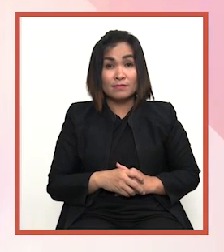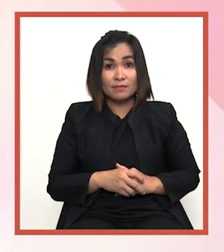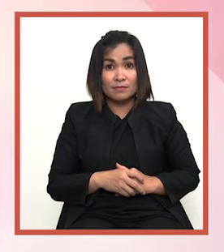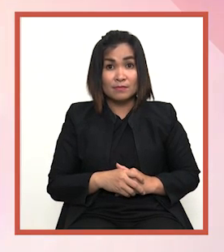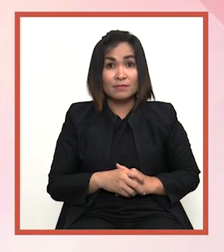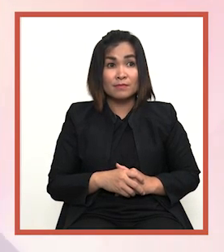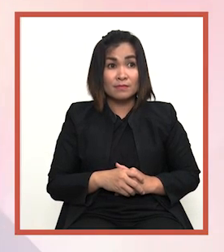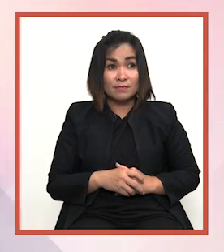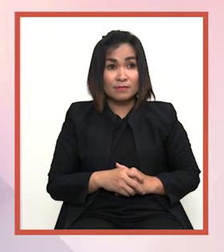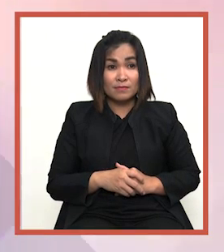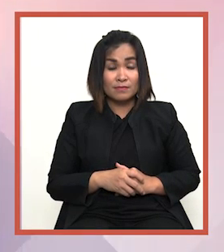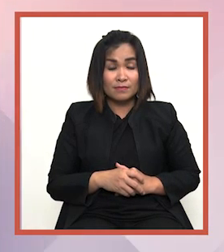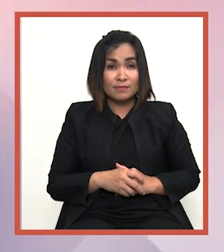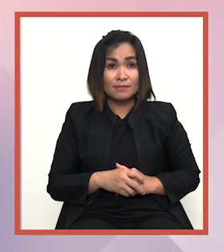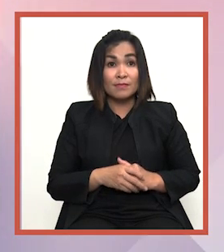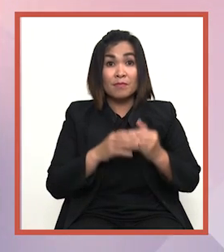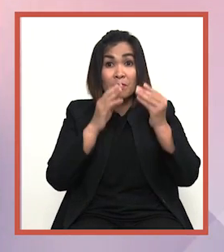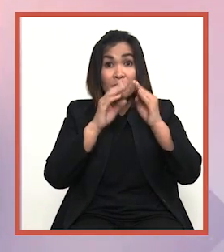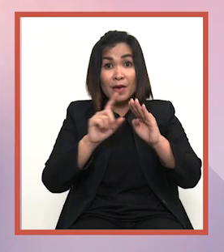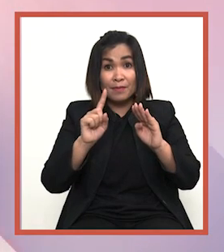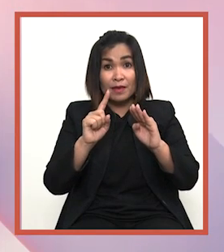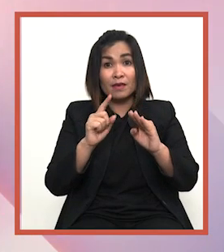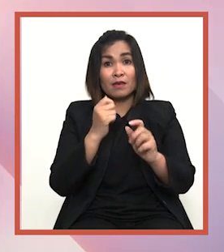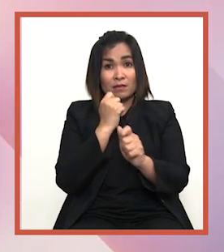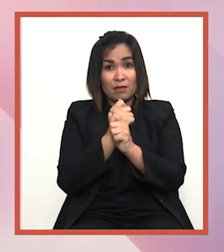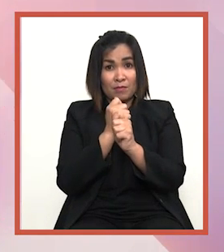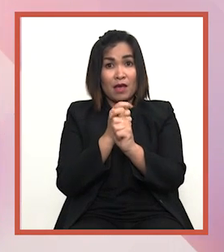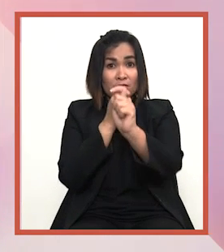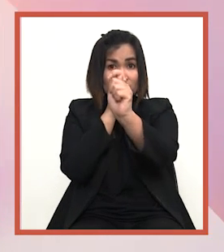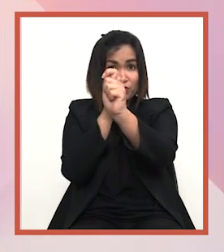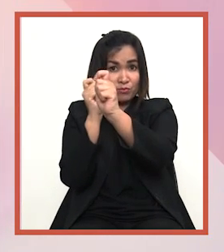ายแรงดันไฟฟ้าในลักษณะของแบบงานติดตั้งนั่นเองนะครับ